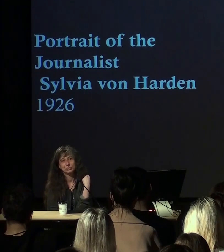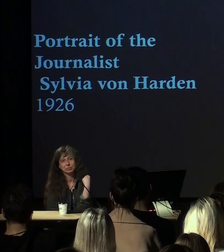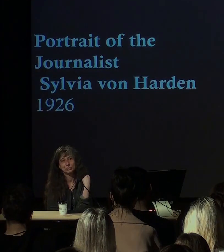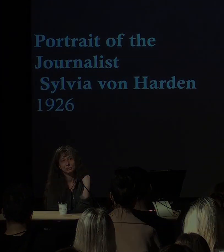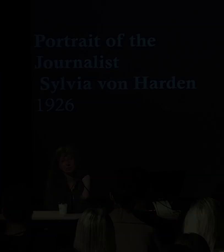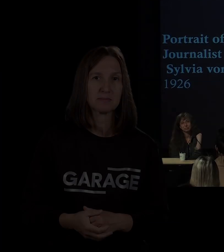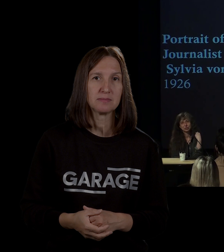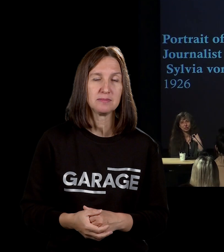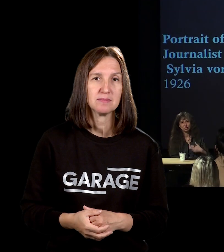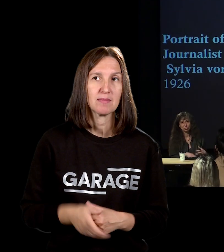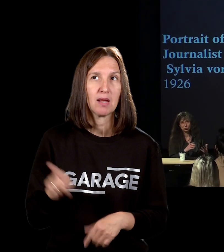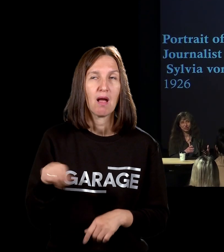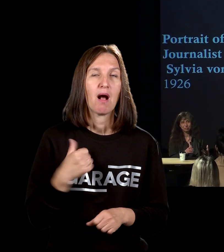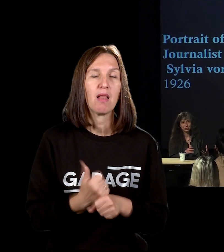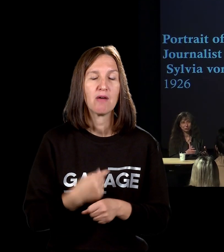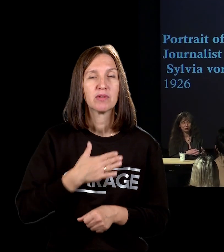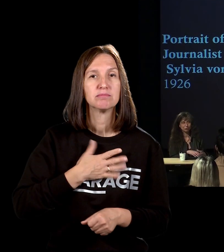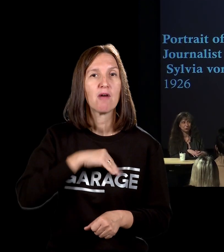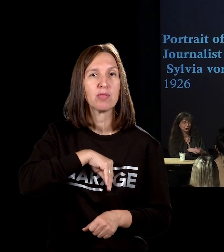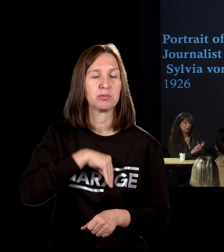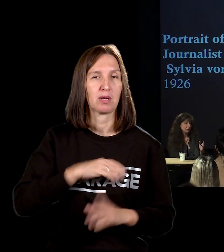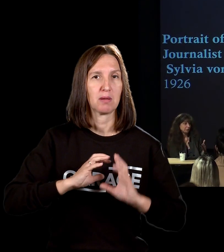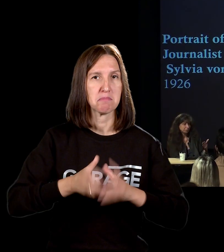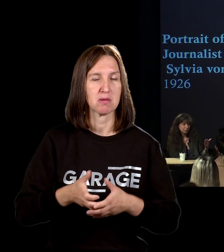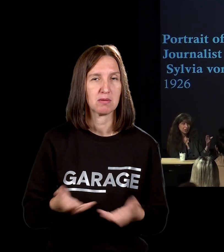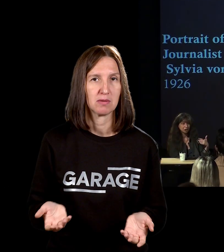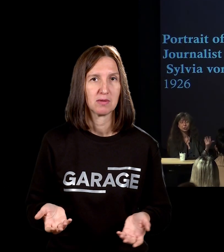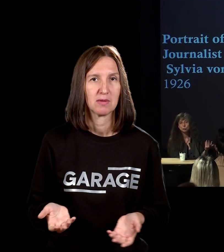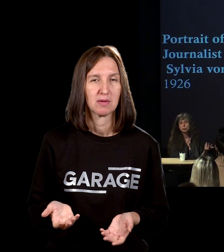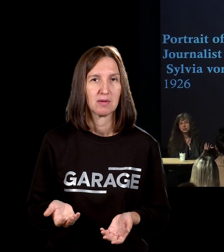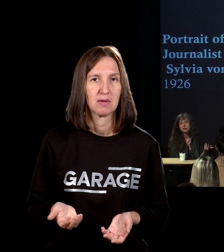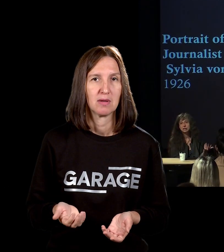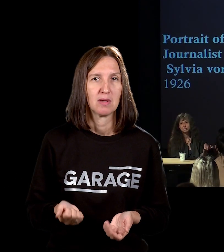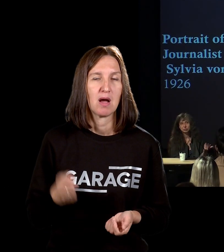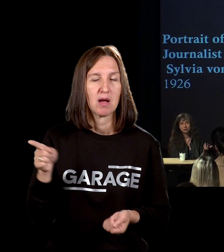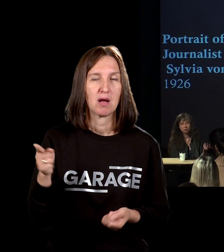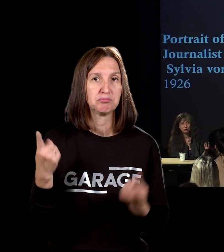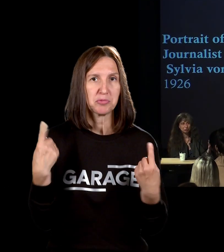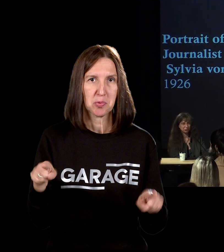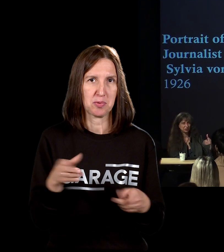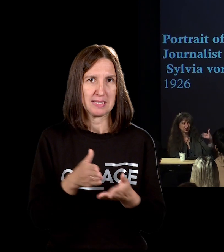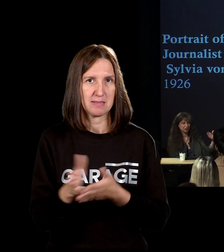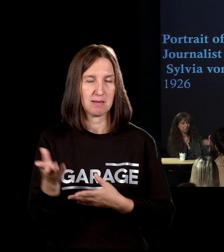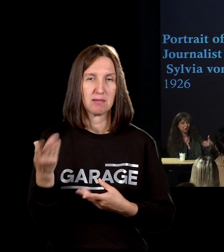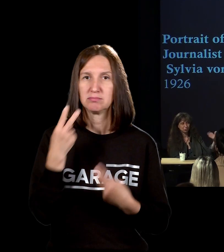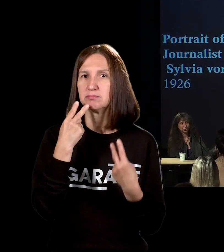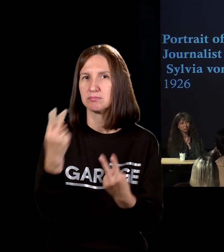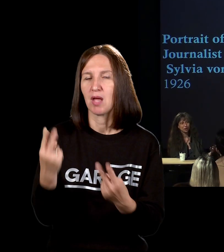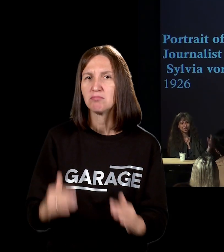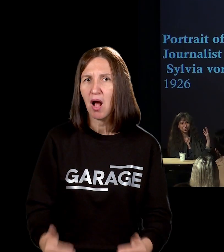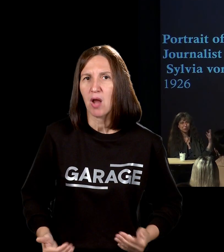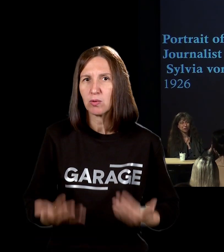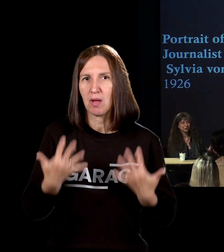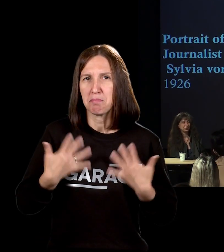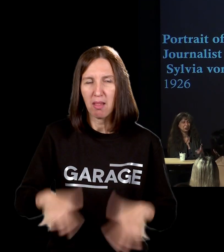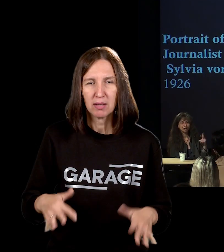чулки. Который важен этот внутренний мир, который находит совершенно другой стиль свой, да, у нее вот все эти там короткое